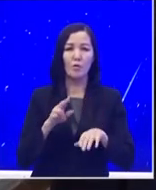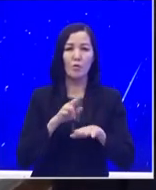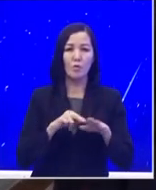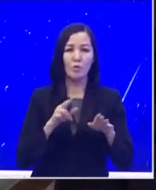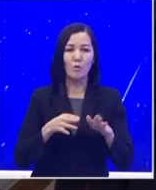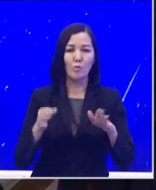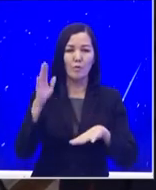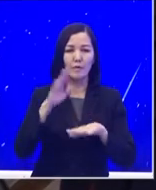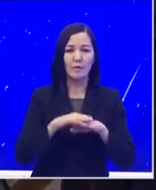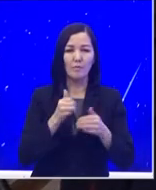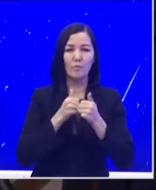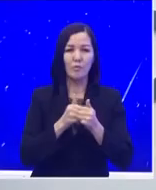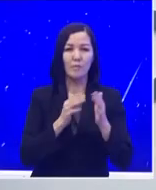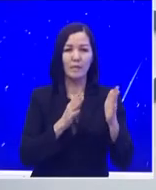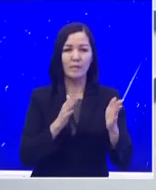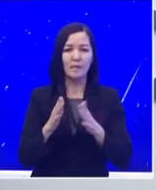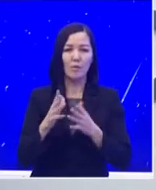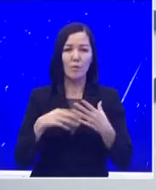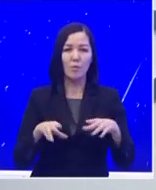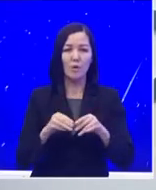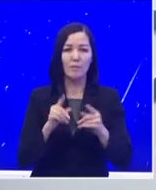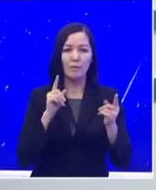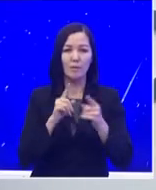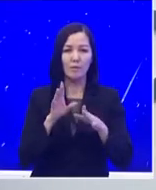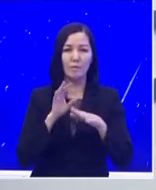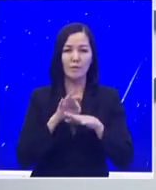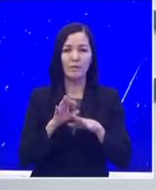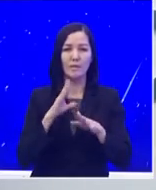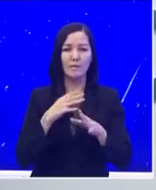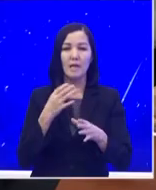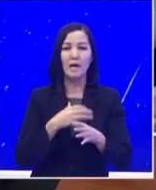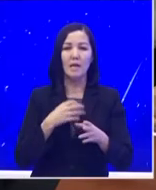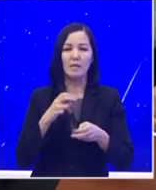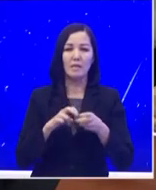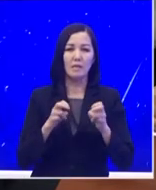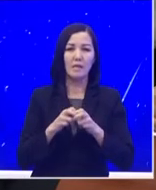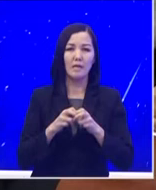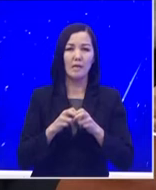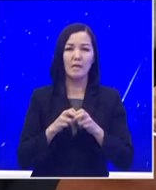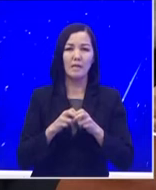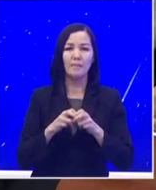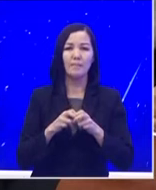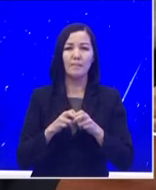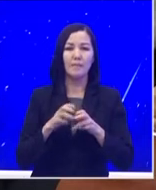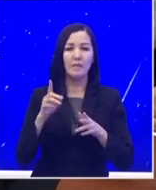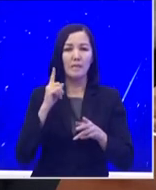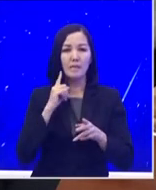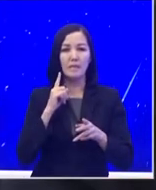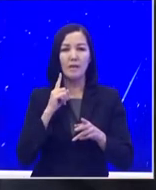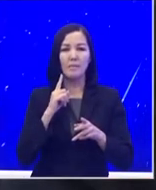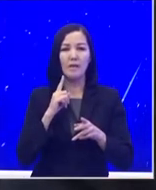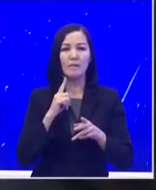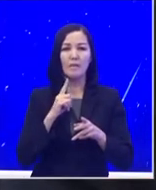әкімінің орынбасарлары кестеге сай қоғамдық қабылдау өткізеді. Өңір халқын алаңдатқан жайттарымен шымбайға батқан мәселелерін тыңдап,